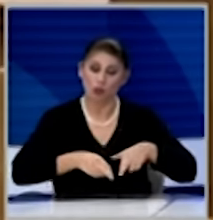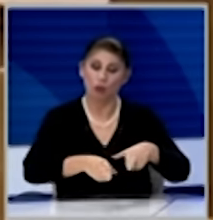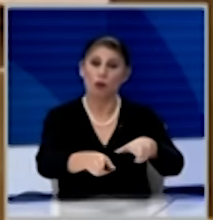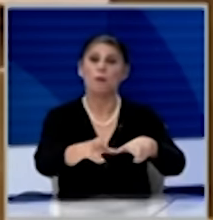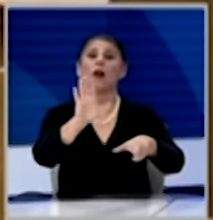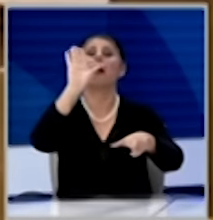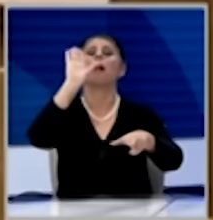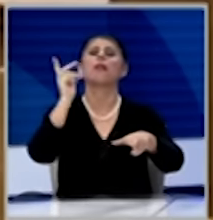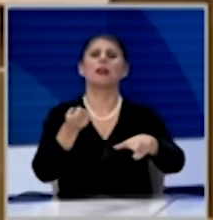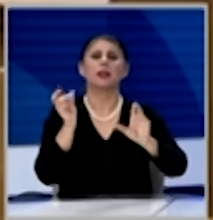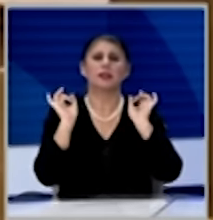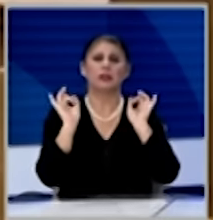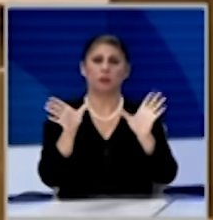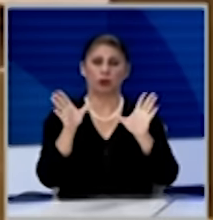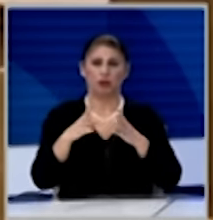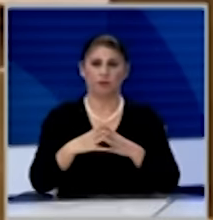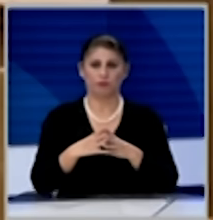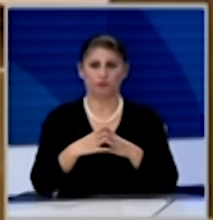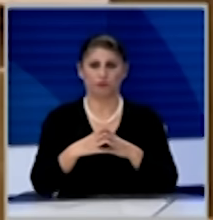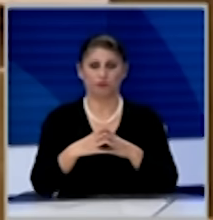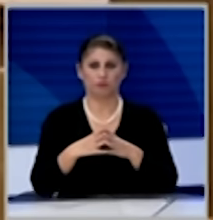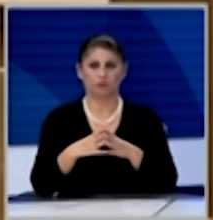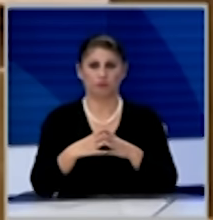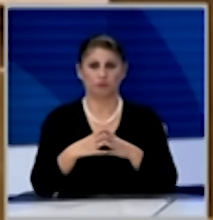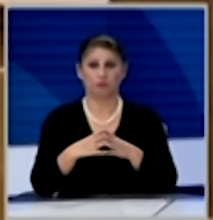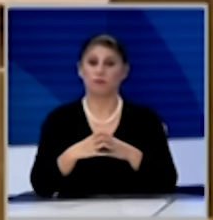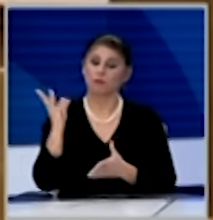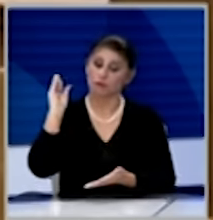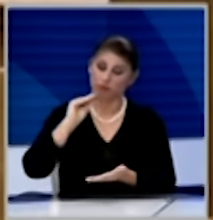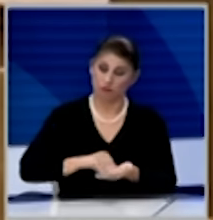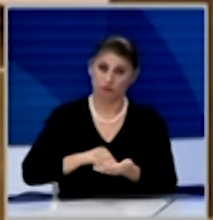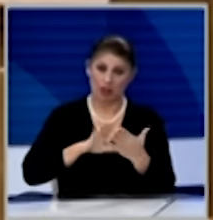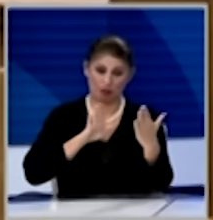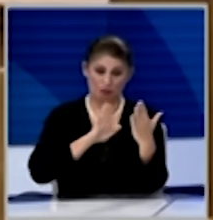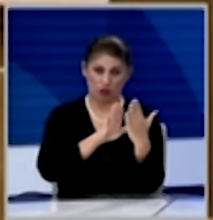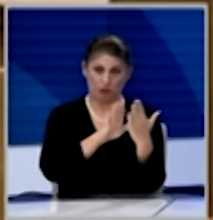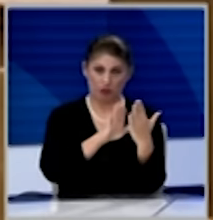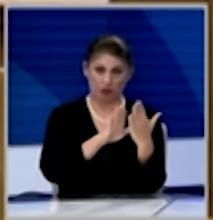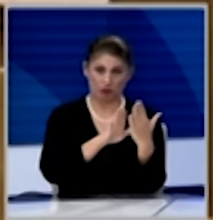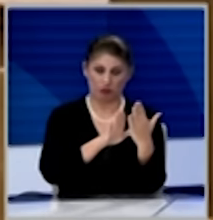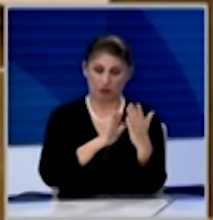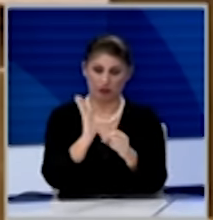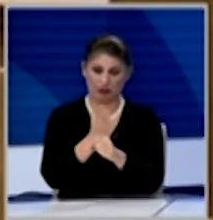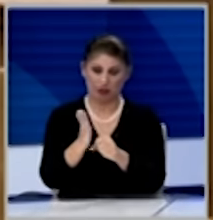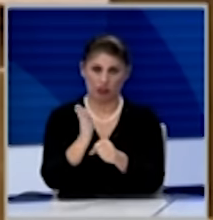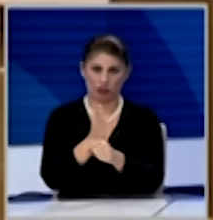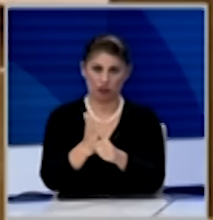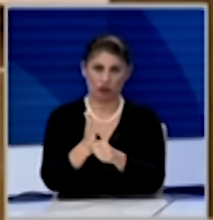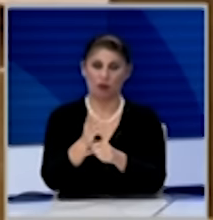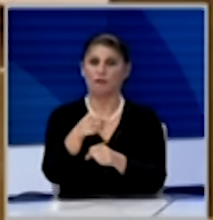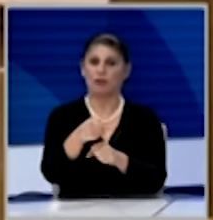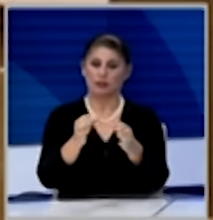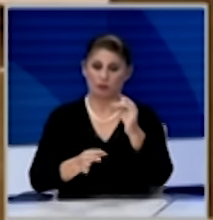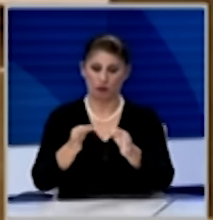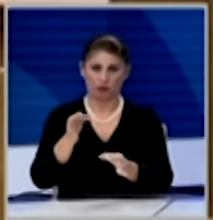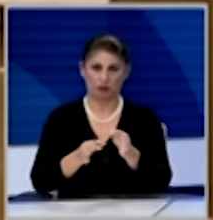λες και δεν συνέβει τίποτε γιατί για μια ακόμα φορά αντιμετωπίζετε τις καταστροφές για τις οποίες